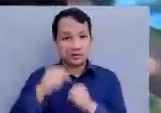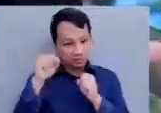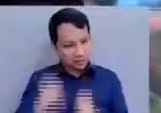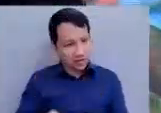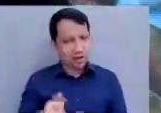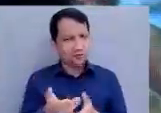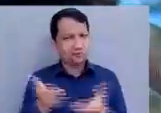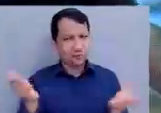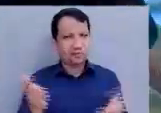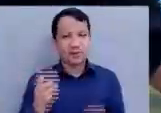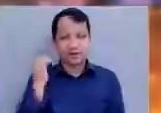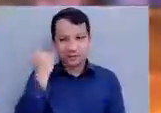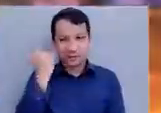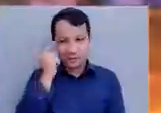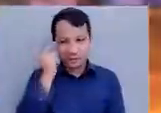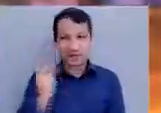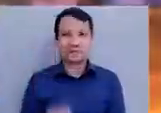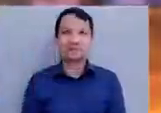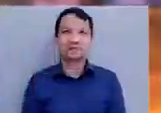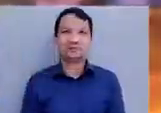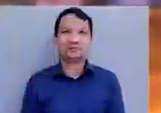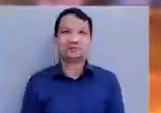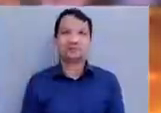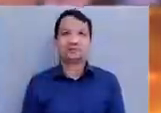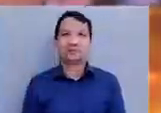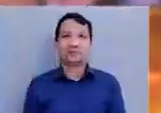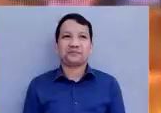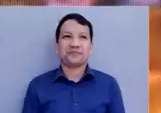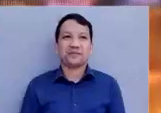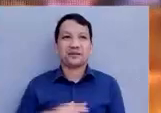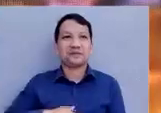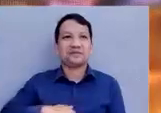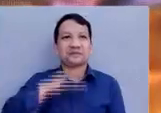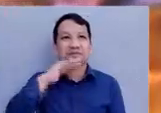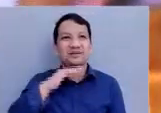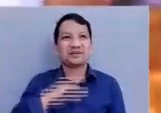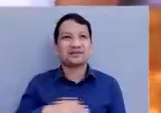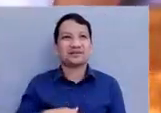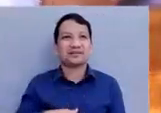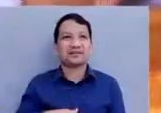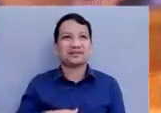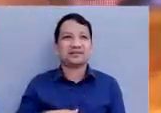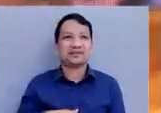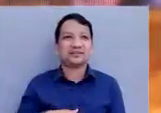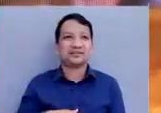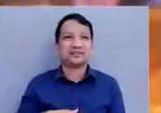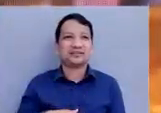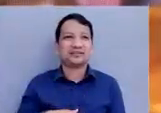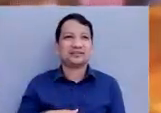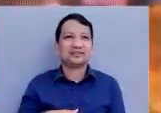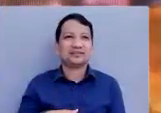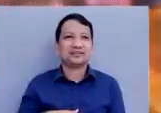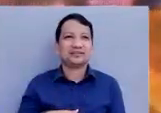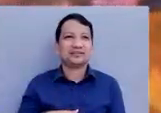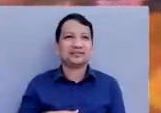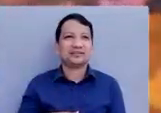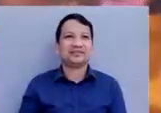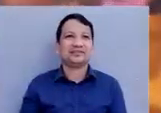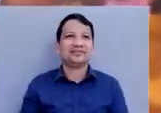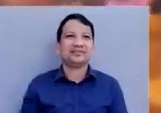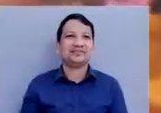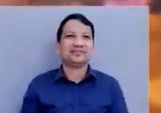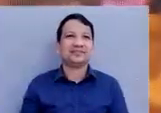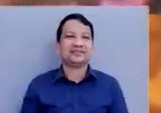Ako naman si Jess de los Santos Busog no Ayan magalusan magalusan na tayo mga